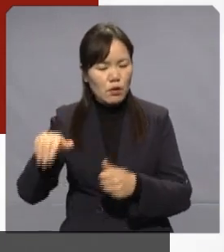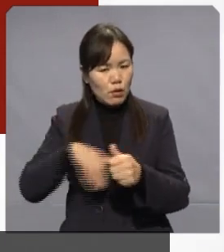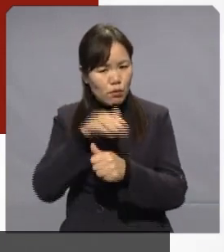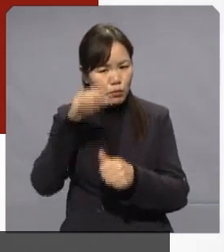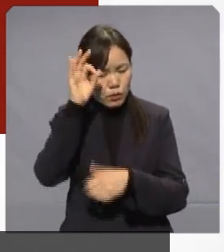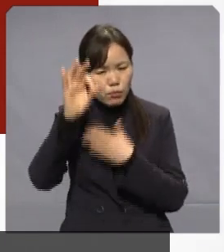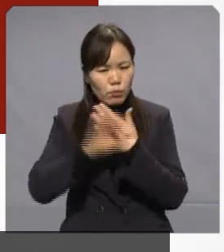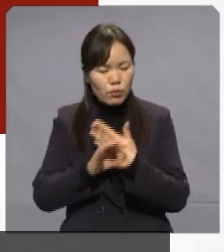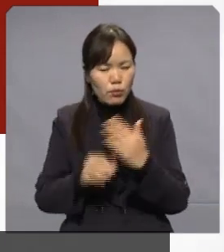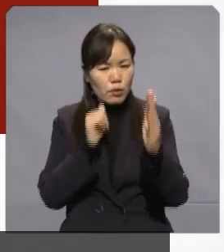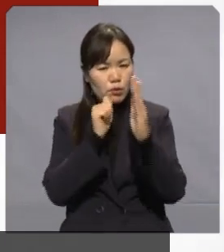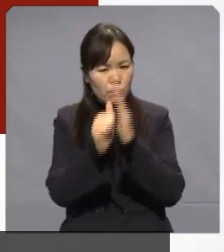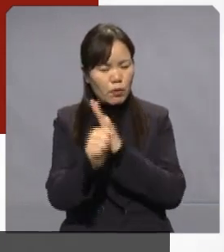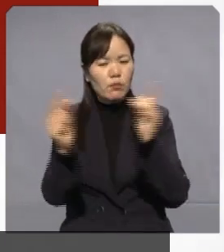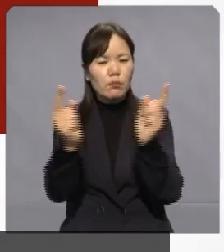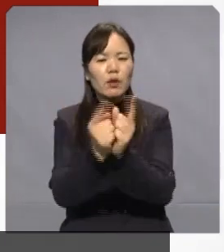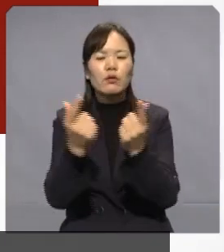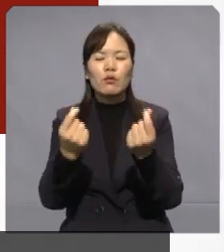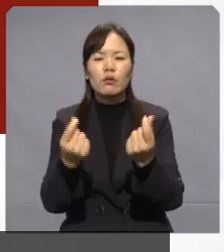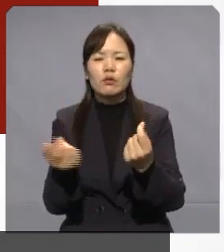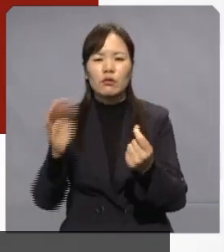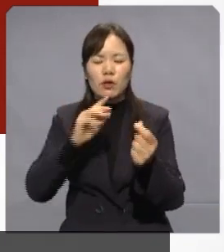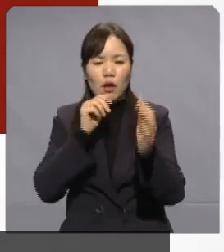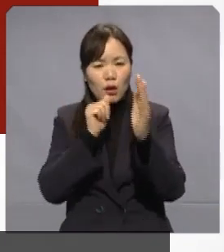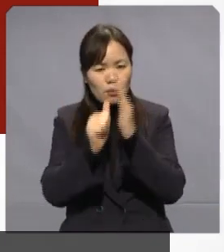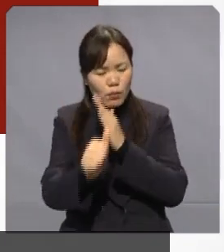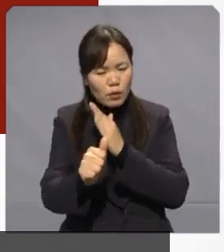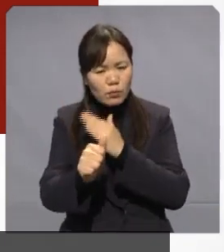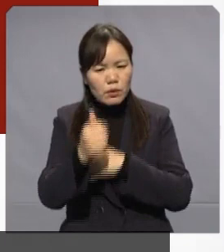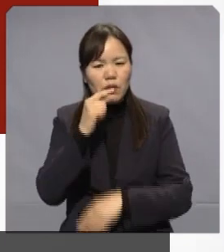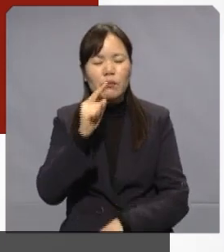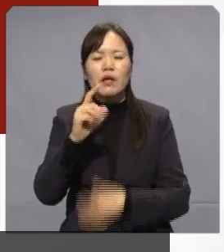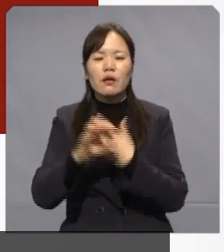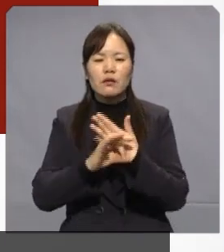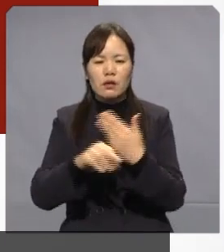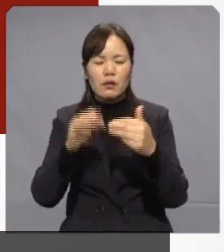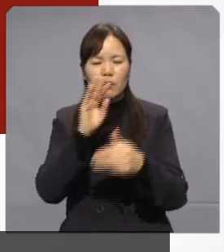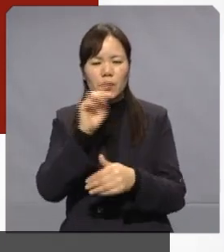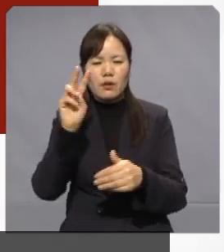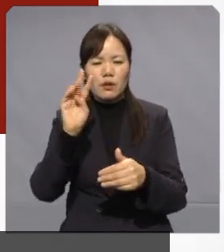방문한 것처럼 보이는데 만약에 방문했다는 가정을 한다면 박 교수님,